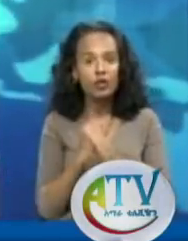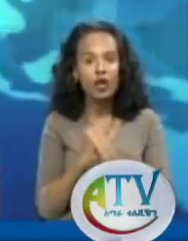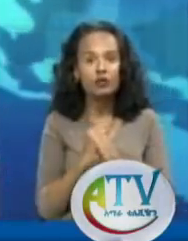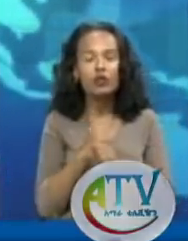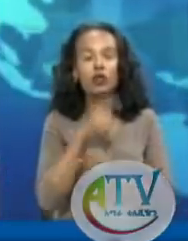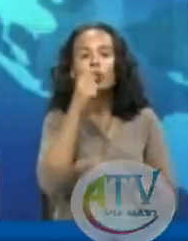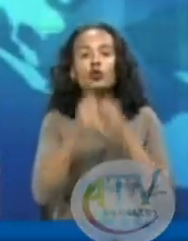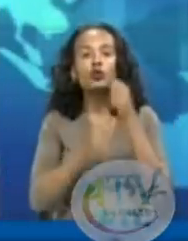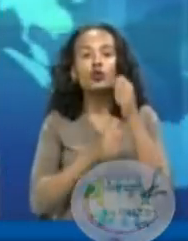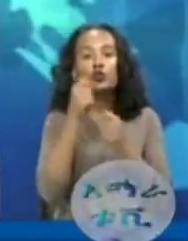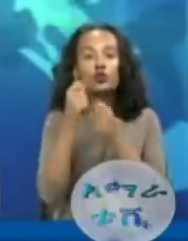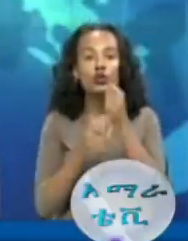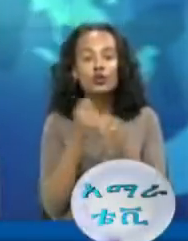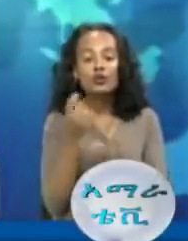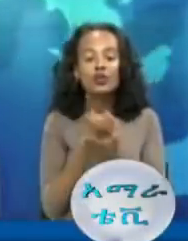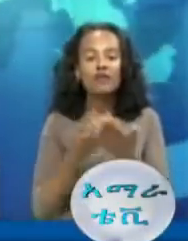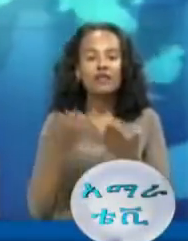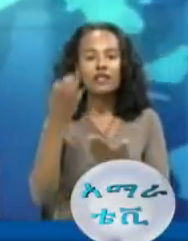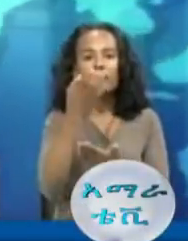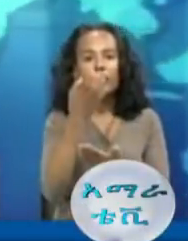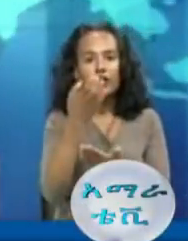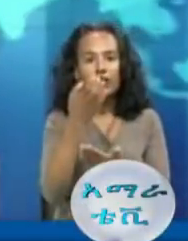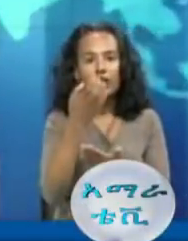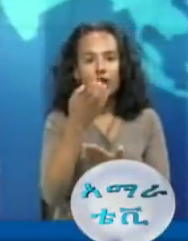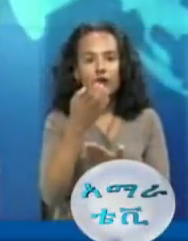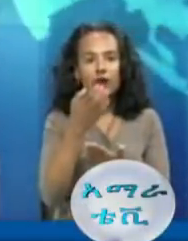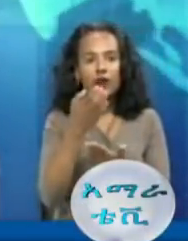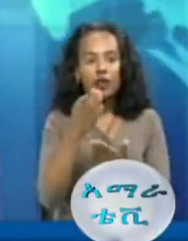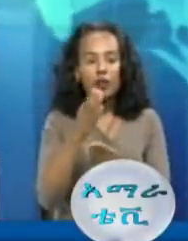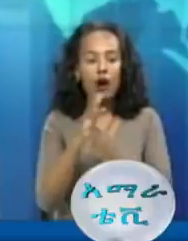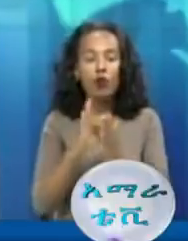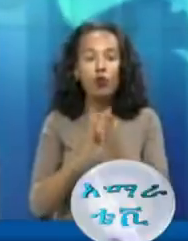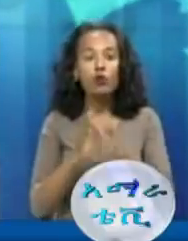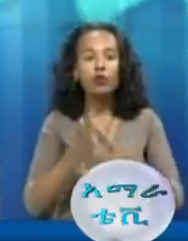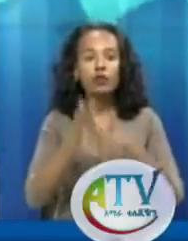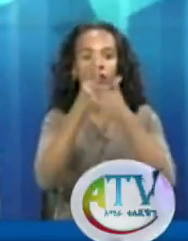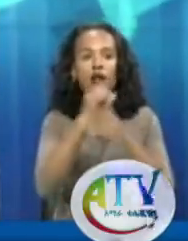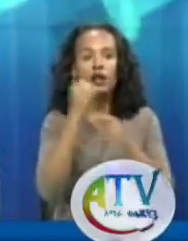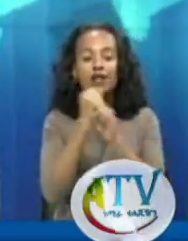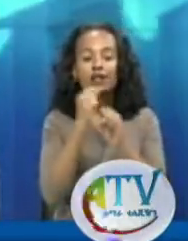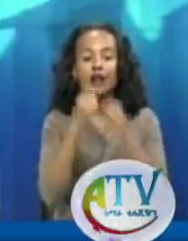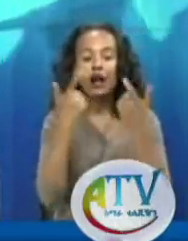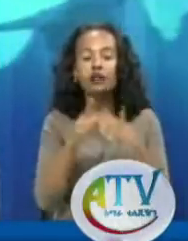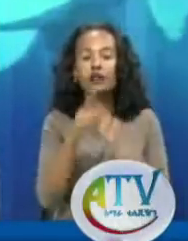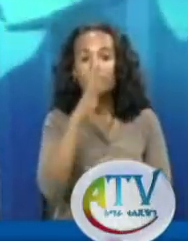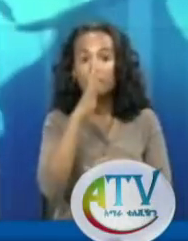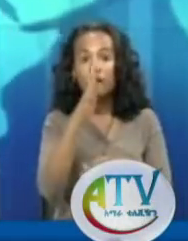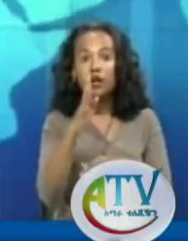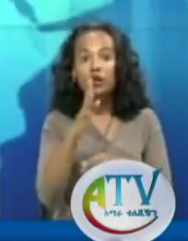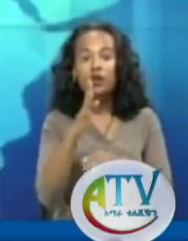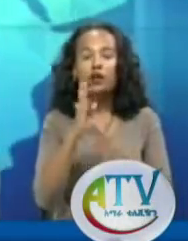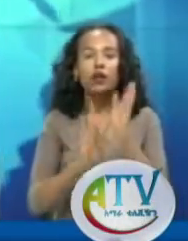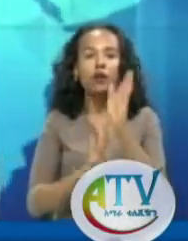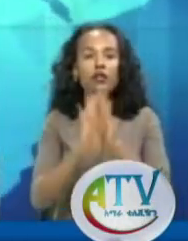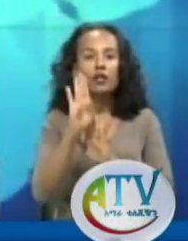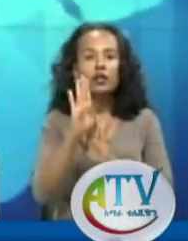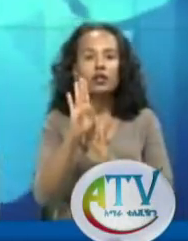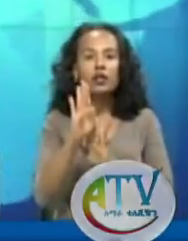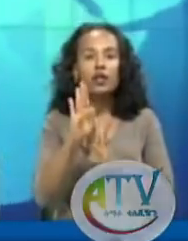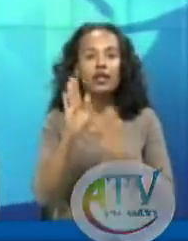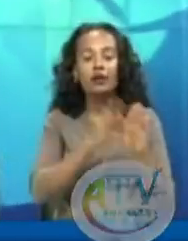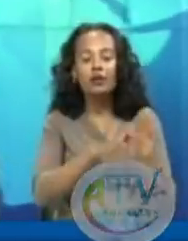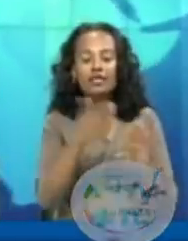ቱሪዝም ኢንቨስትመንትን ለማጎልበትና የስራ እድል ፈጠራን ለማሳደግ የመስተንግዶ